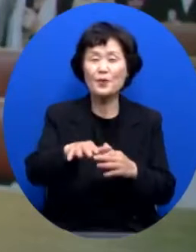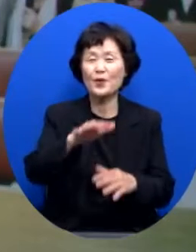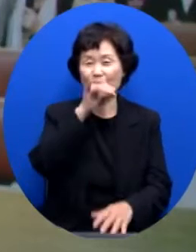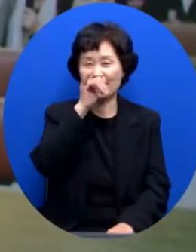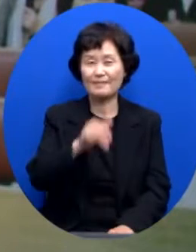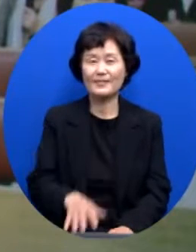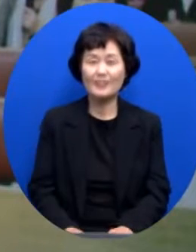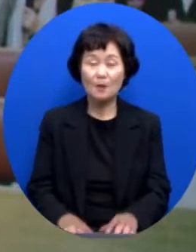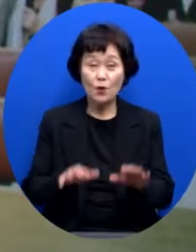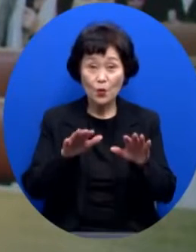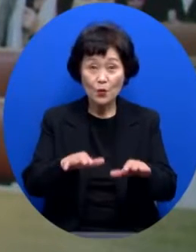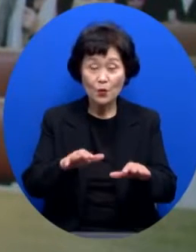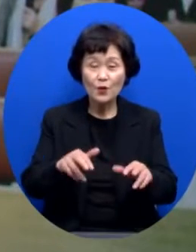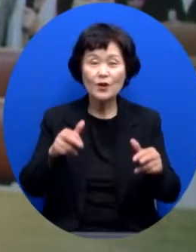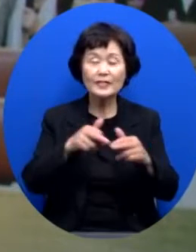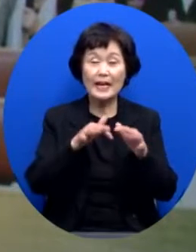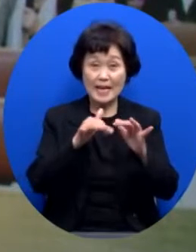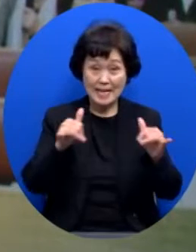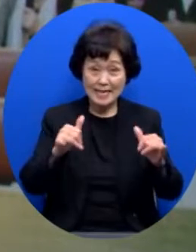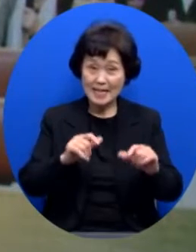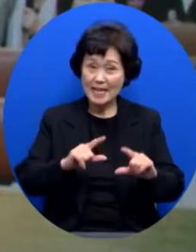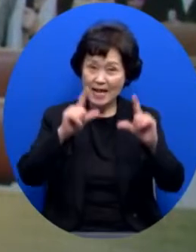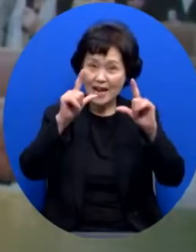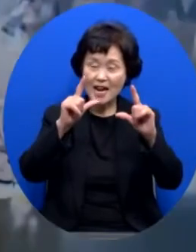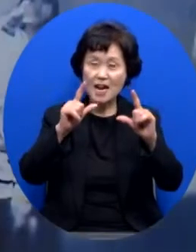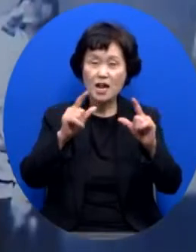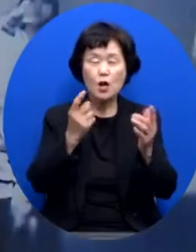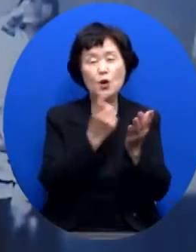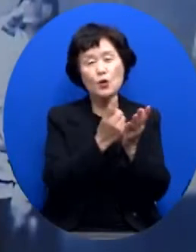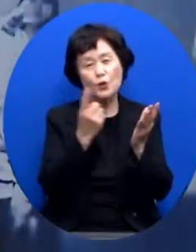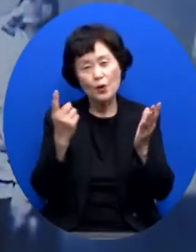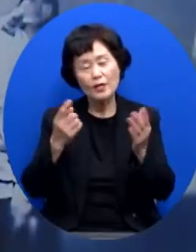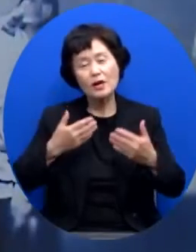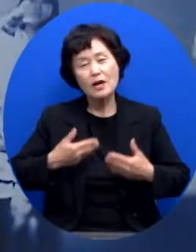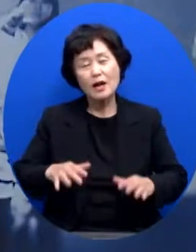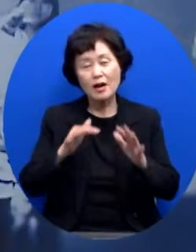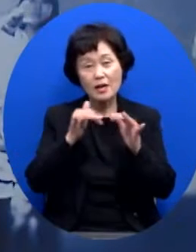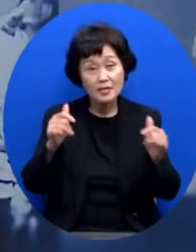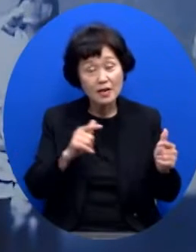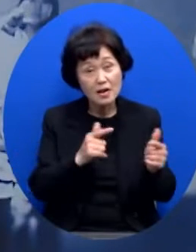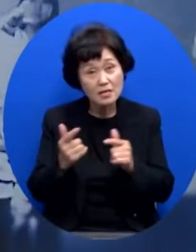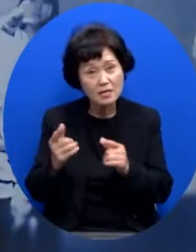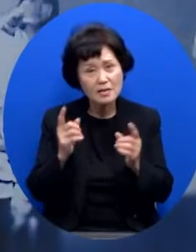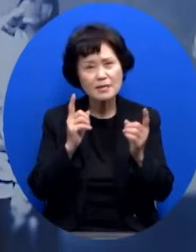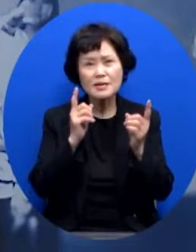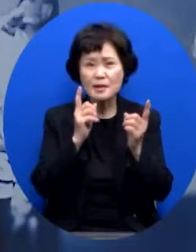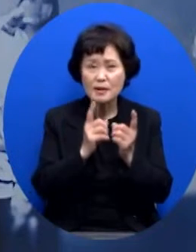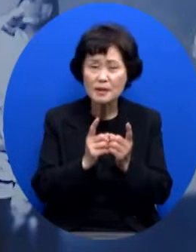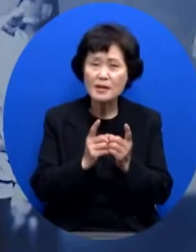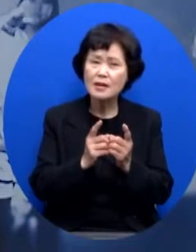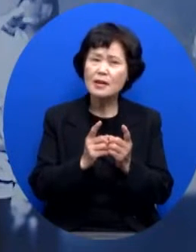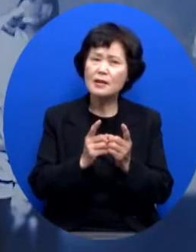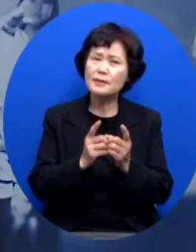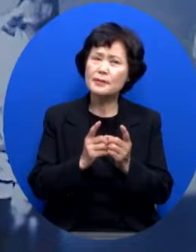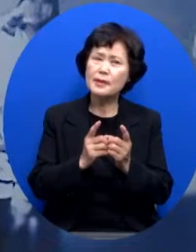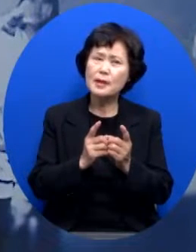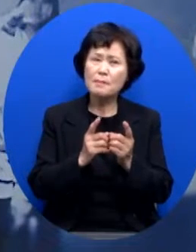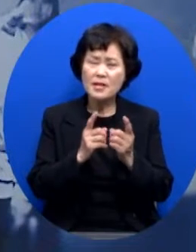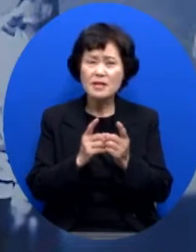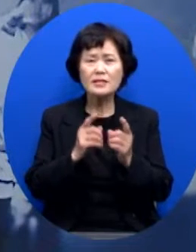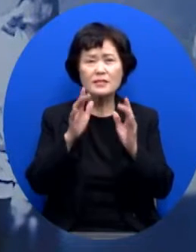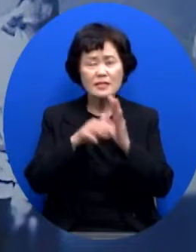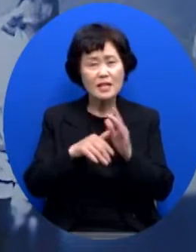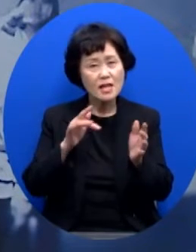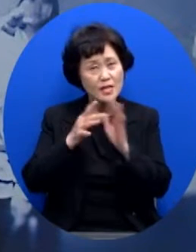오늘은 장애인의 날을 맞아 소외되고 약한 자를 세상의 눈과 같이 보지 않으신 예수님의 마음으로 우리의 이웃을 돌아보아야 할